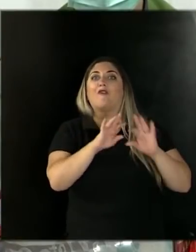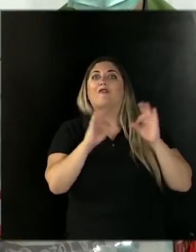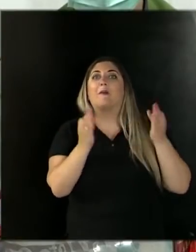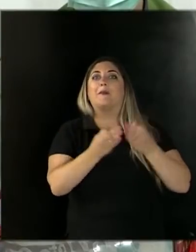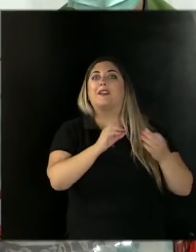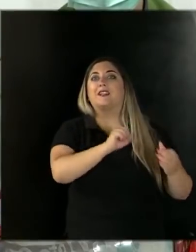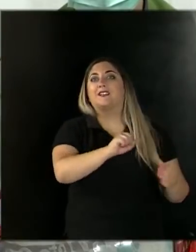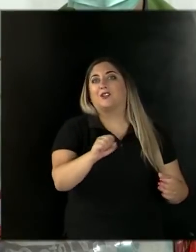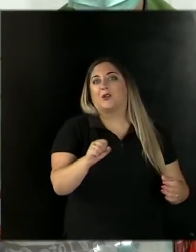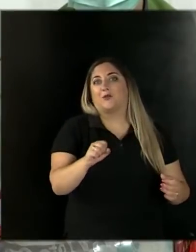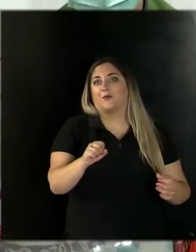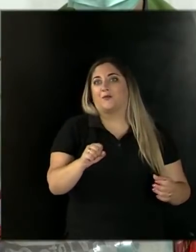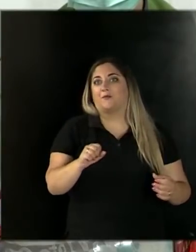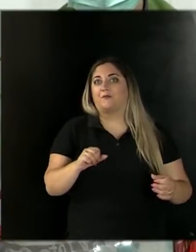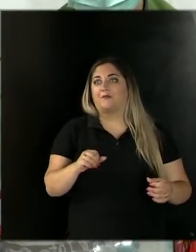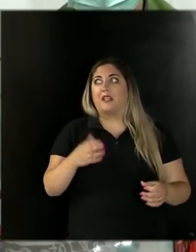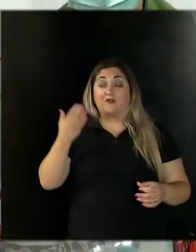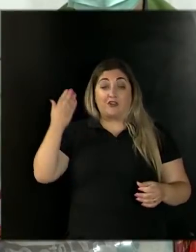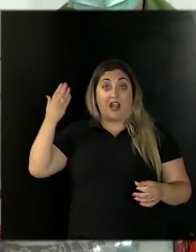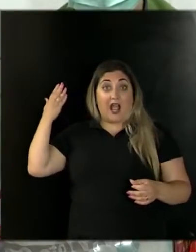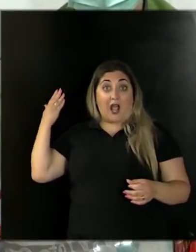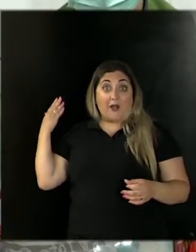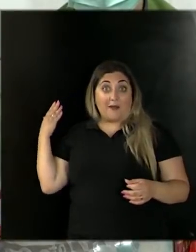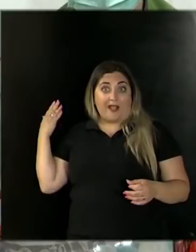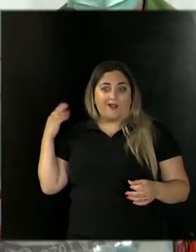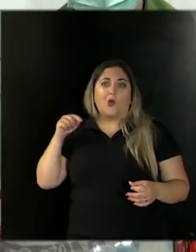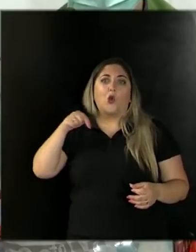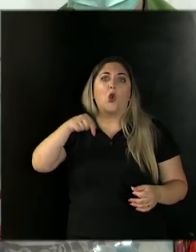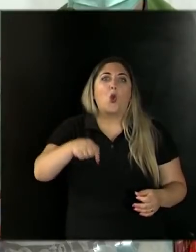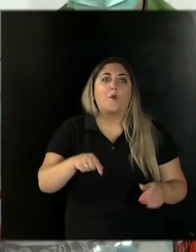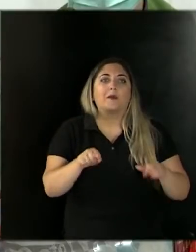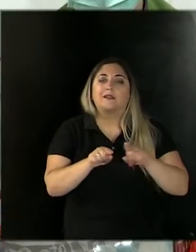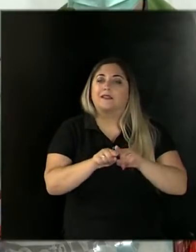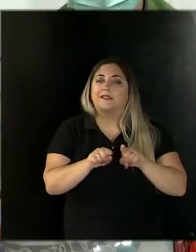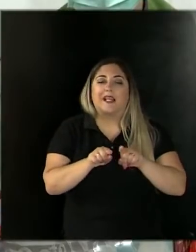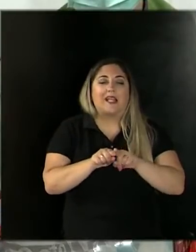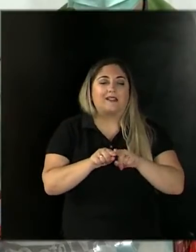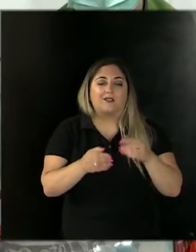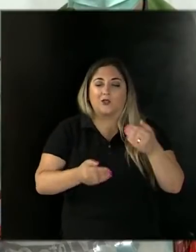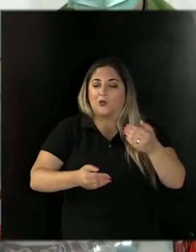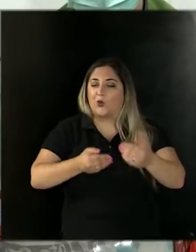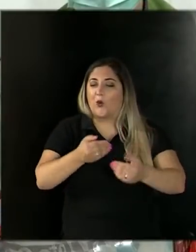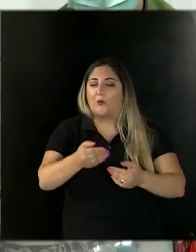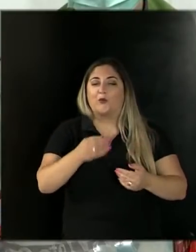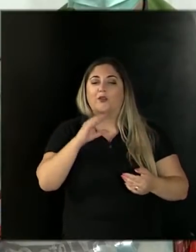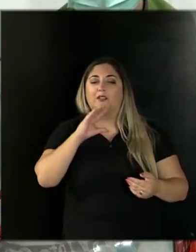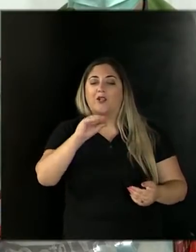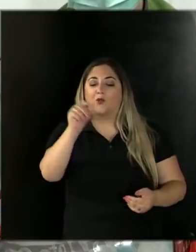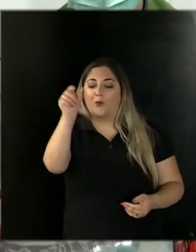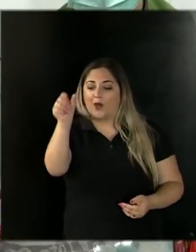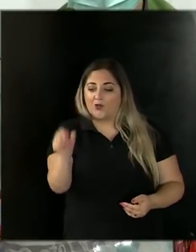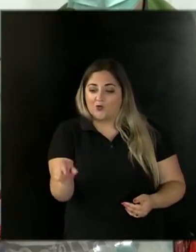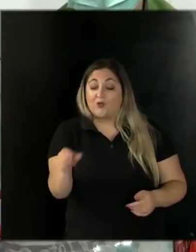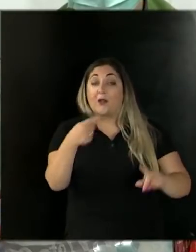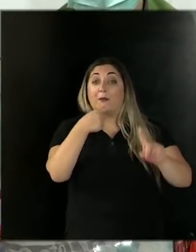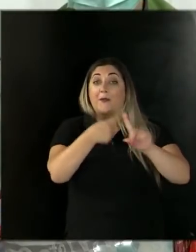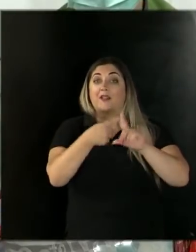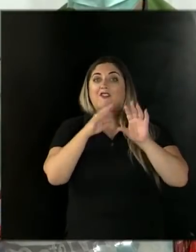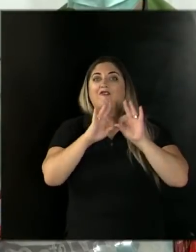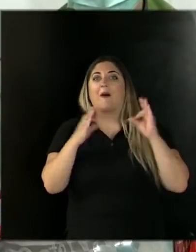id-dinja ma tantx tbidlet minn żmien Ġesu. Kultant aħna wkoll meta xi ħaġa